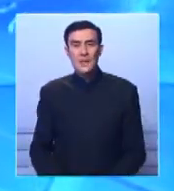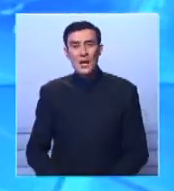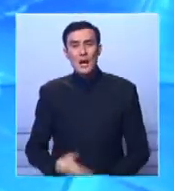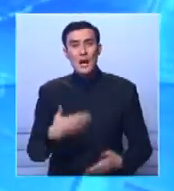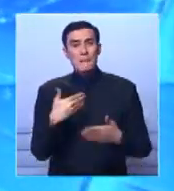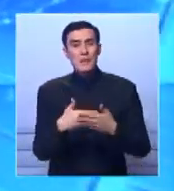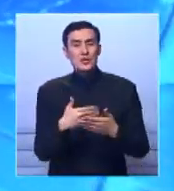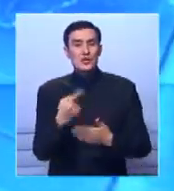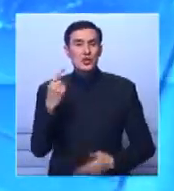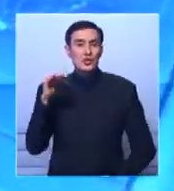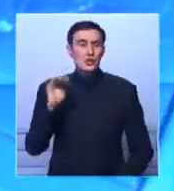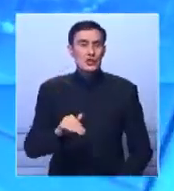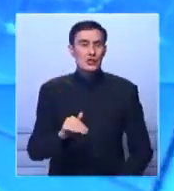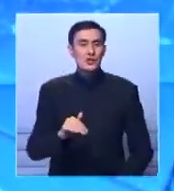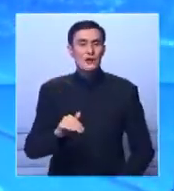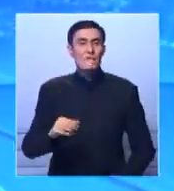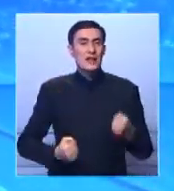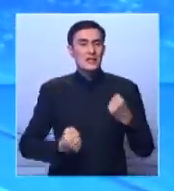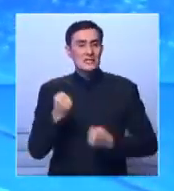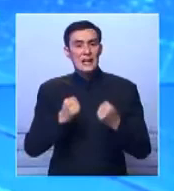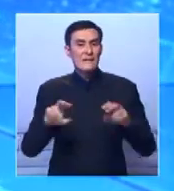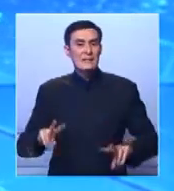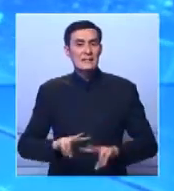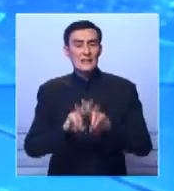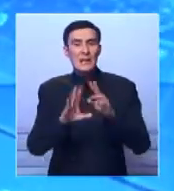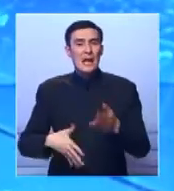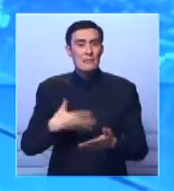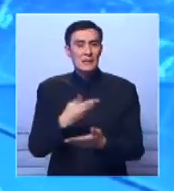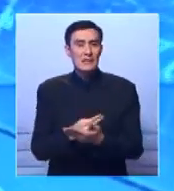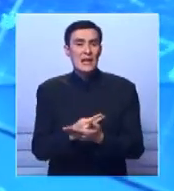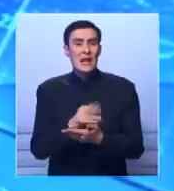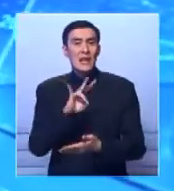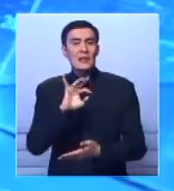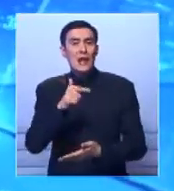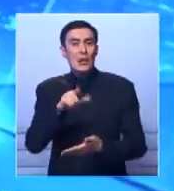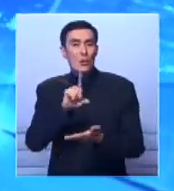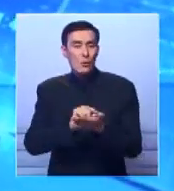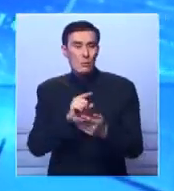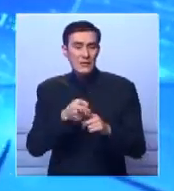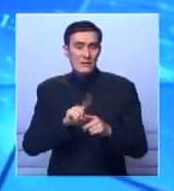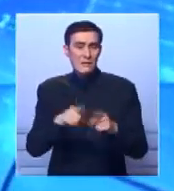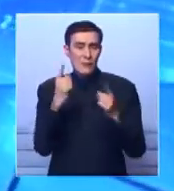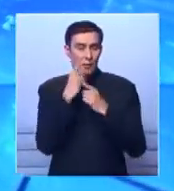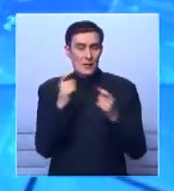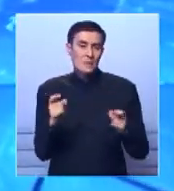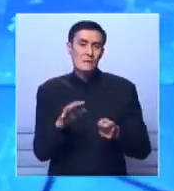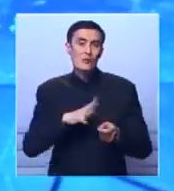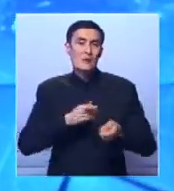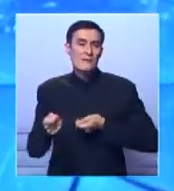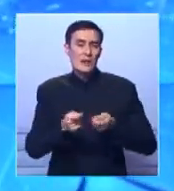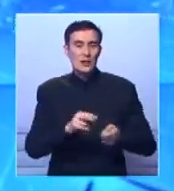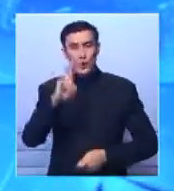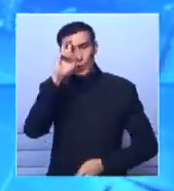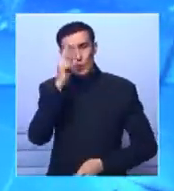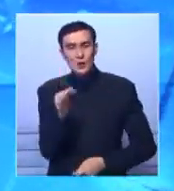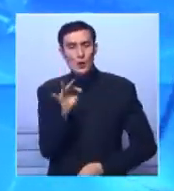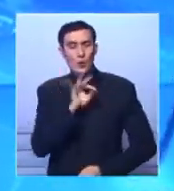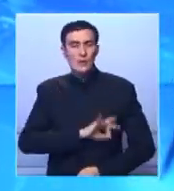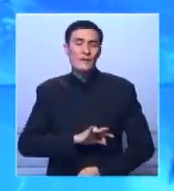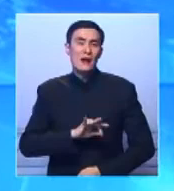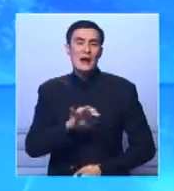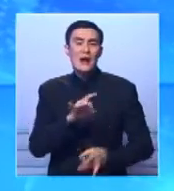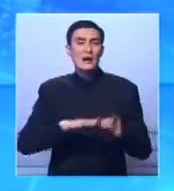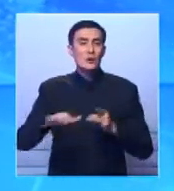Почти 1000 столичных водителей не оплатила транспортный налог. Такую вот информацию нашим корреспондентам дали в управлении госдоходов